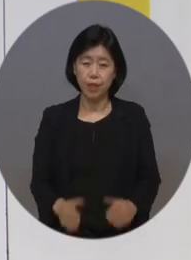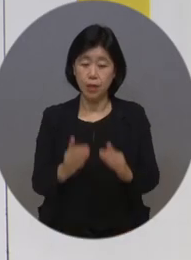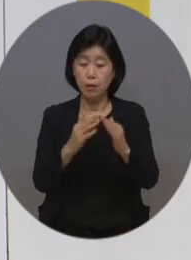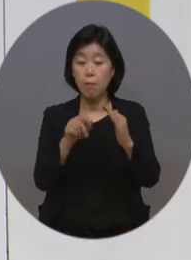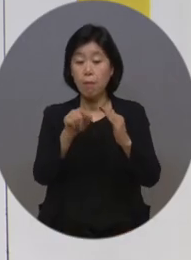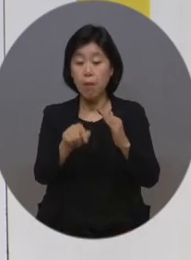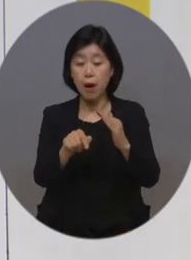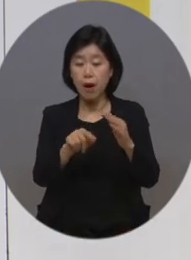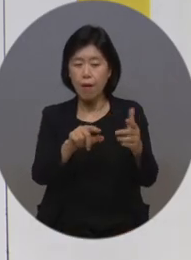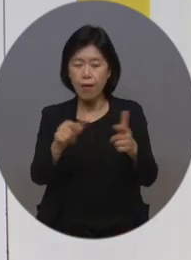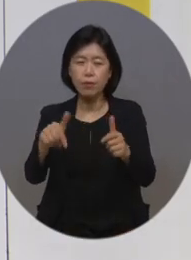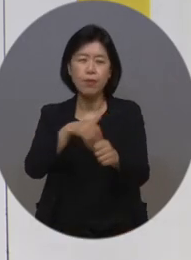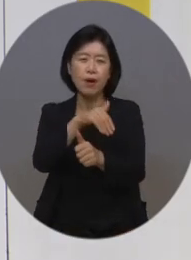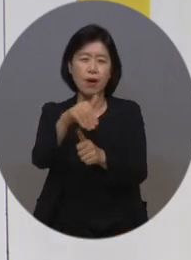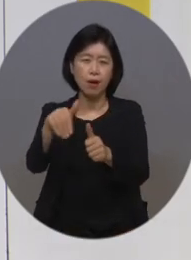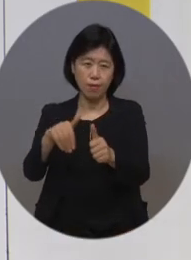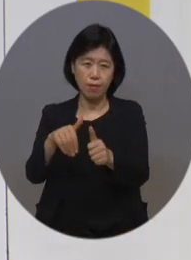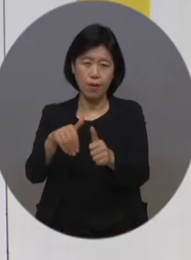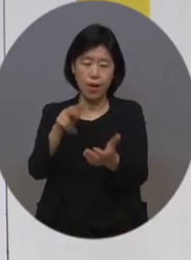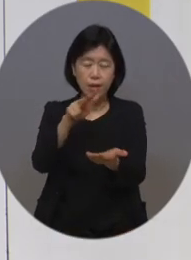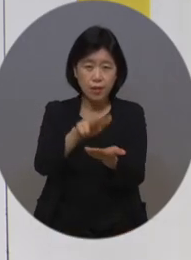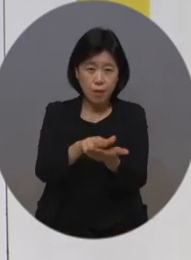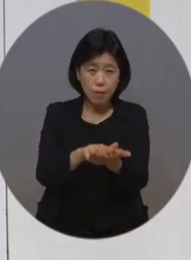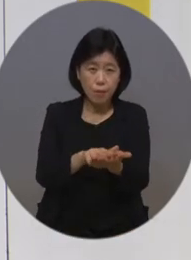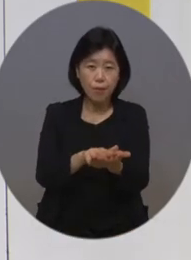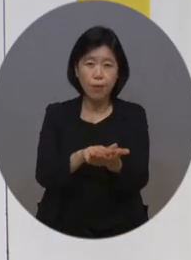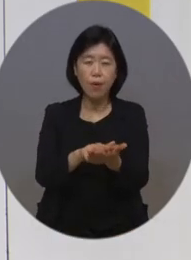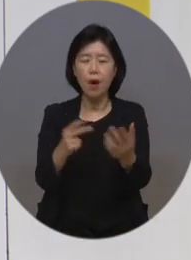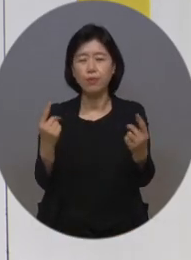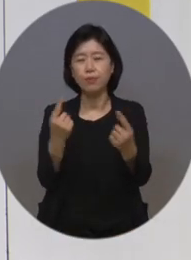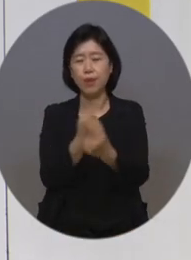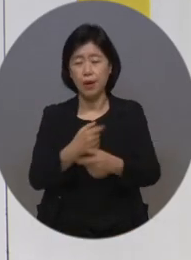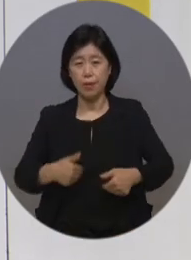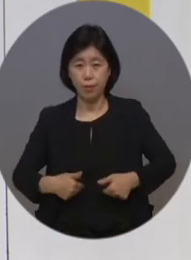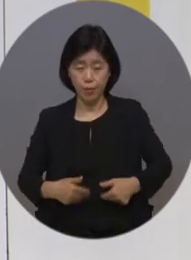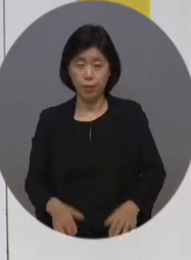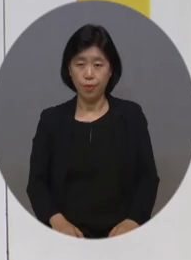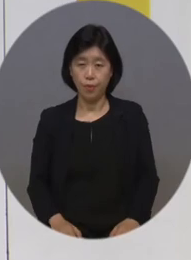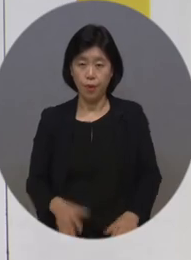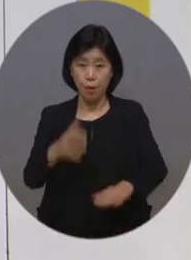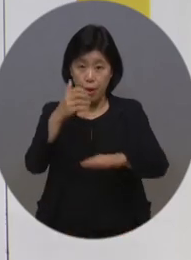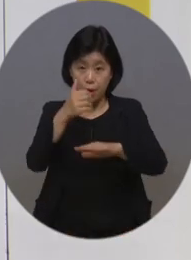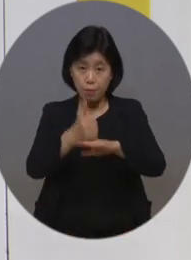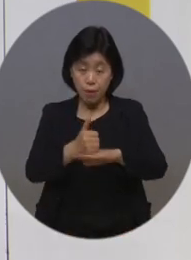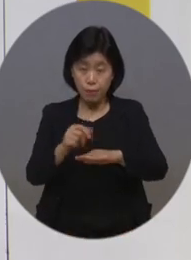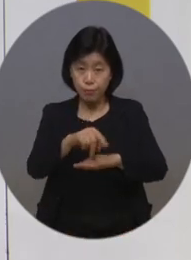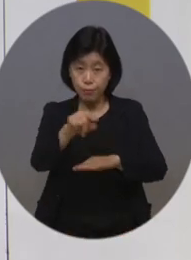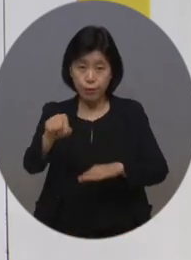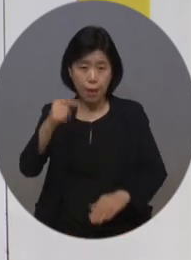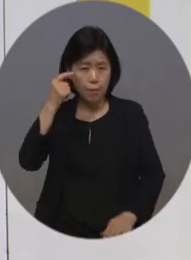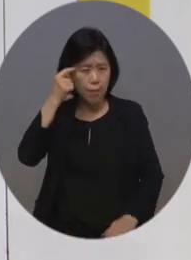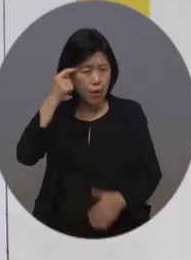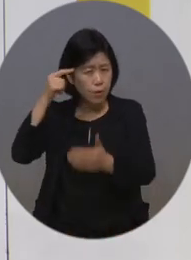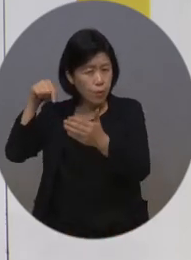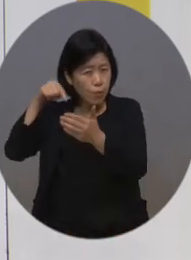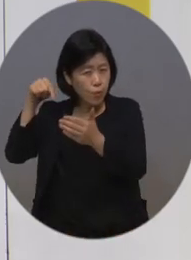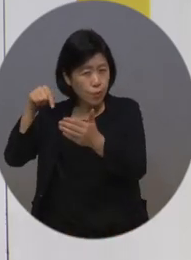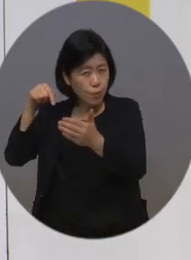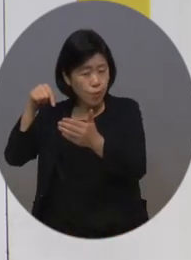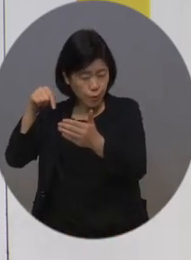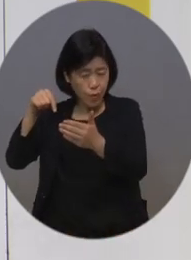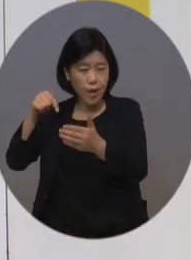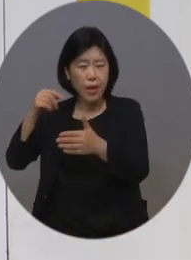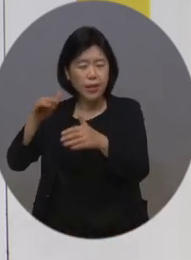이것을 해결해야 되겠구요 결국에는 우리 국민들 마음속에 있는 생각 속에서 의 차별 까지도